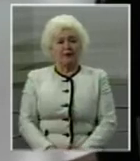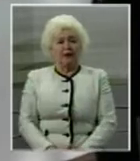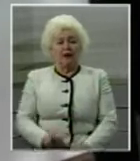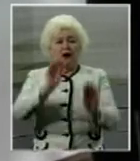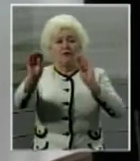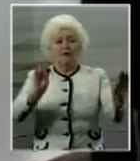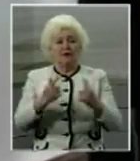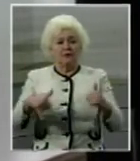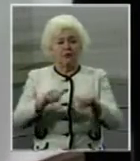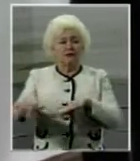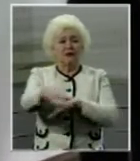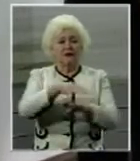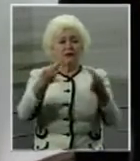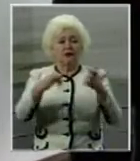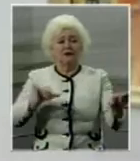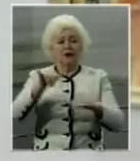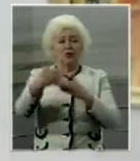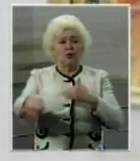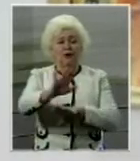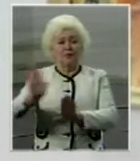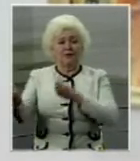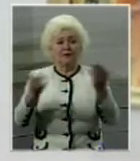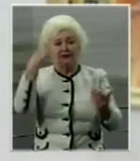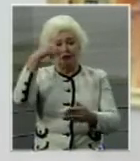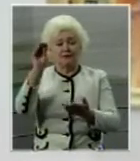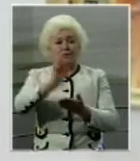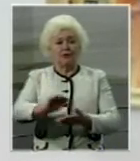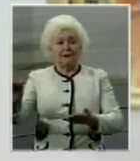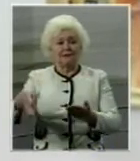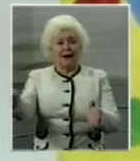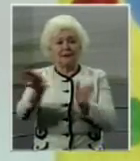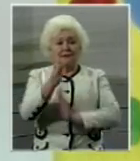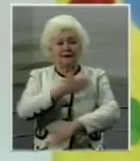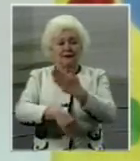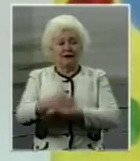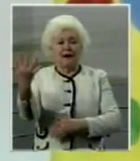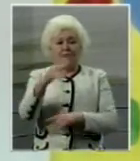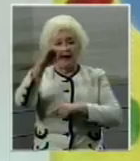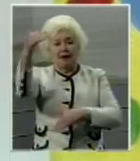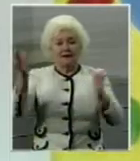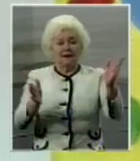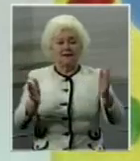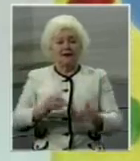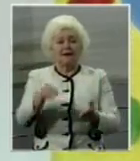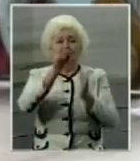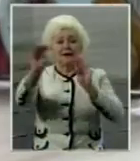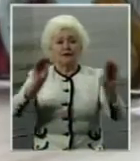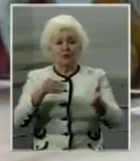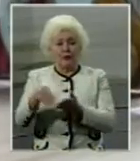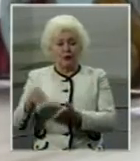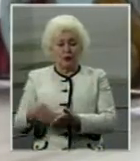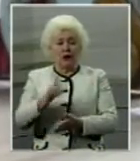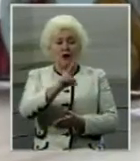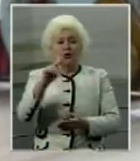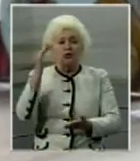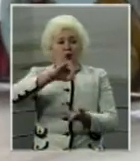У виставковій залі на площі Свободи у Херсоні презентували творчість дітей з інвалідністю. 5 картин з експозиції придбали. Хто став їм